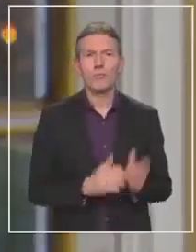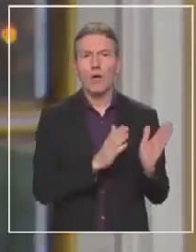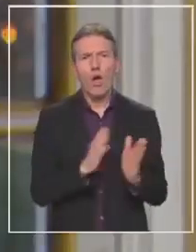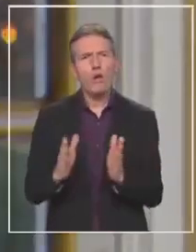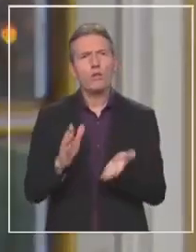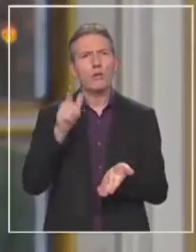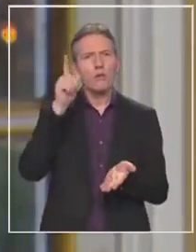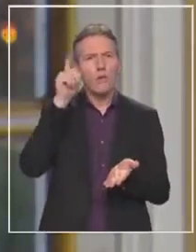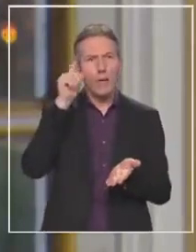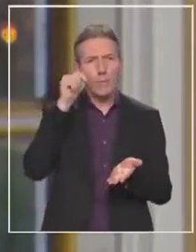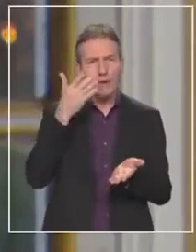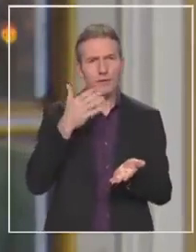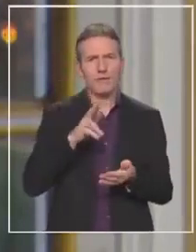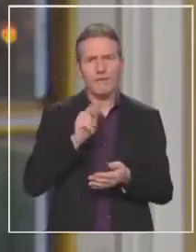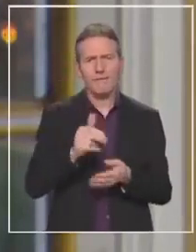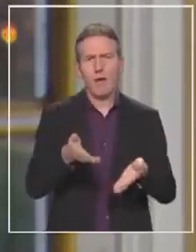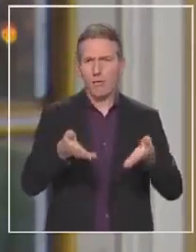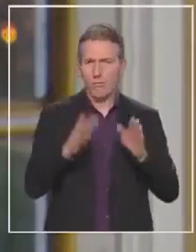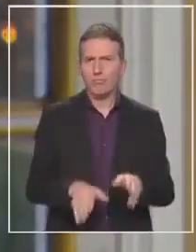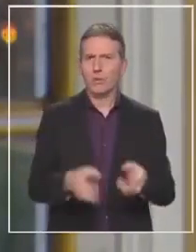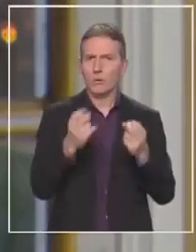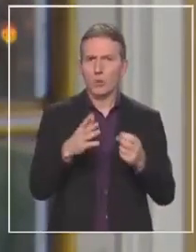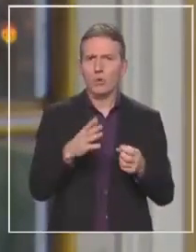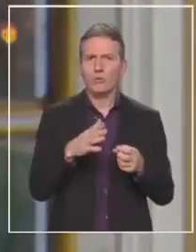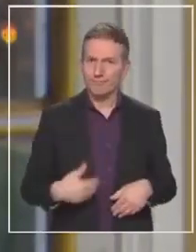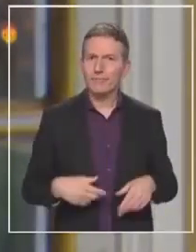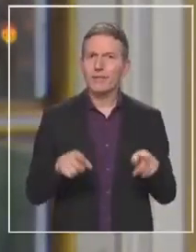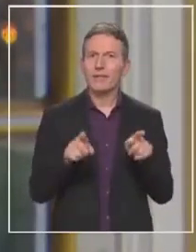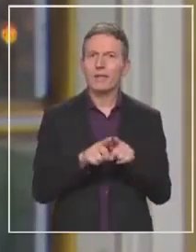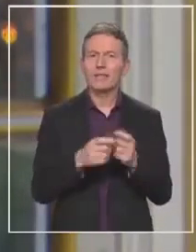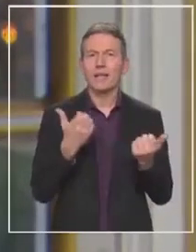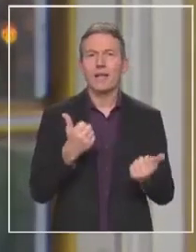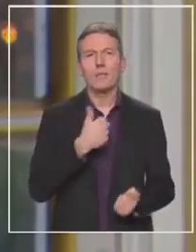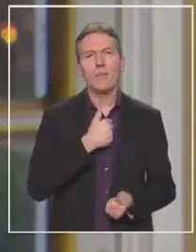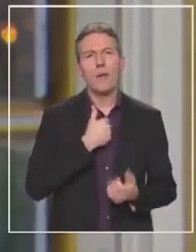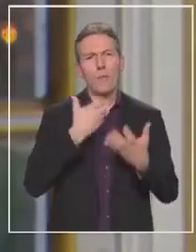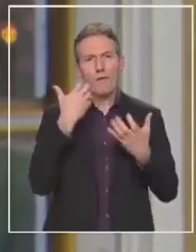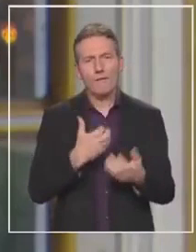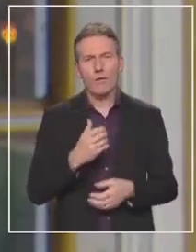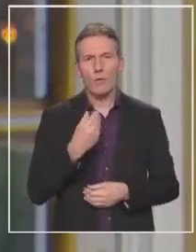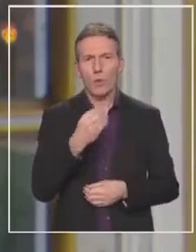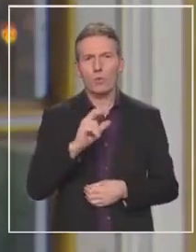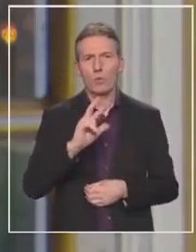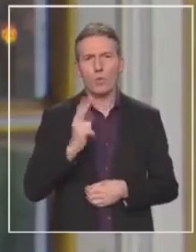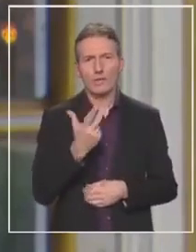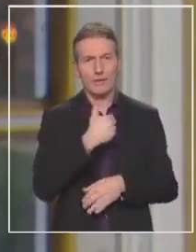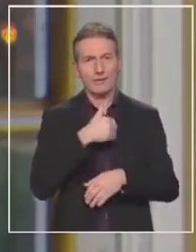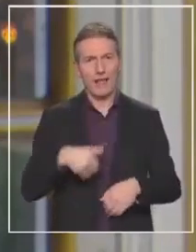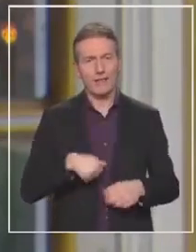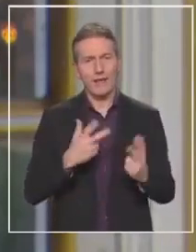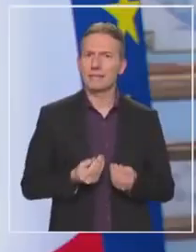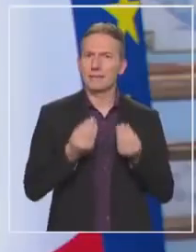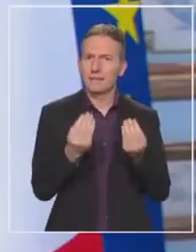républicain sera assurée sans complaisance je veux former un troisième et dernier veut un peu